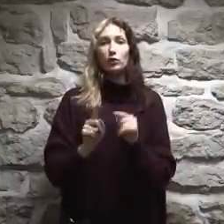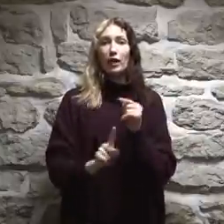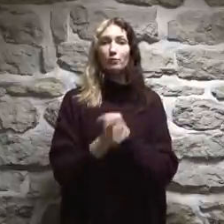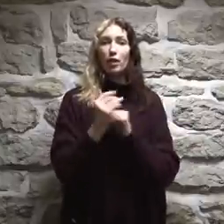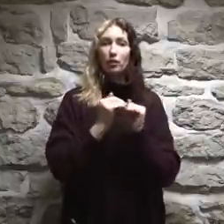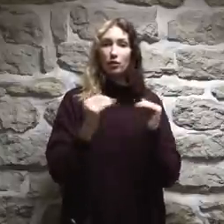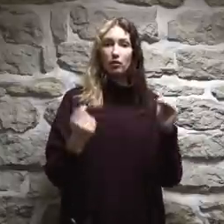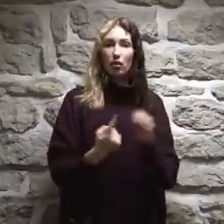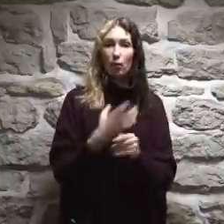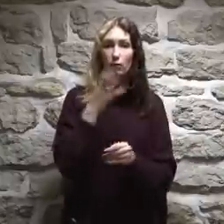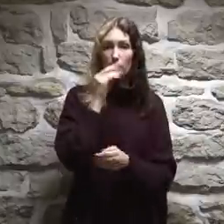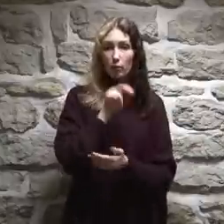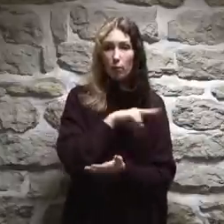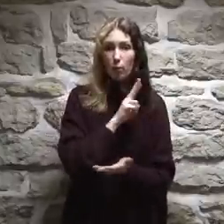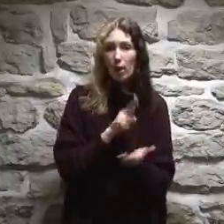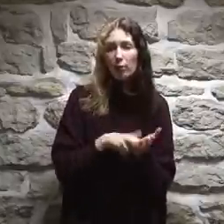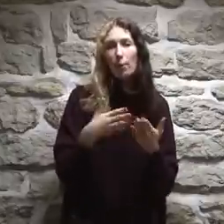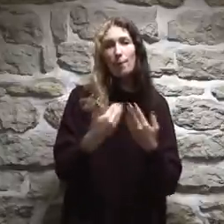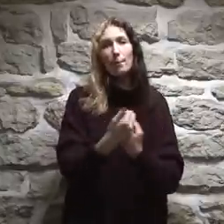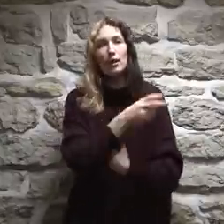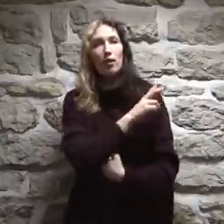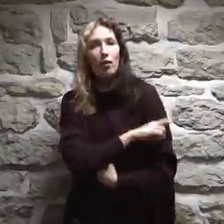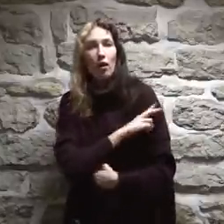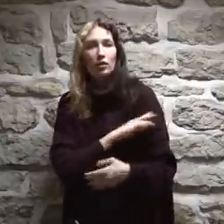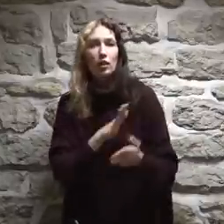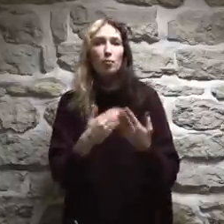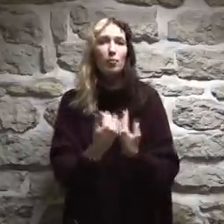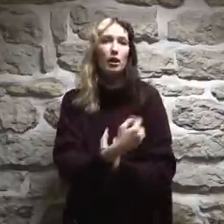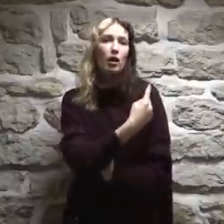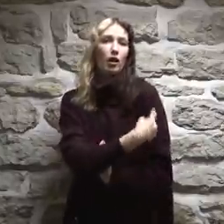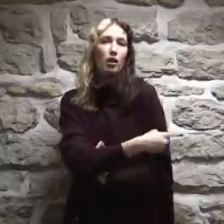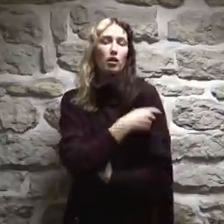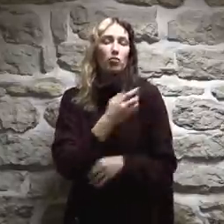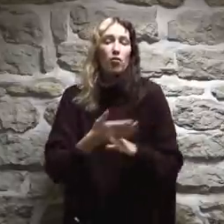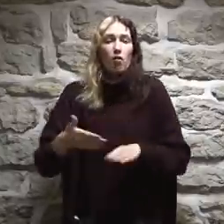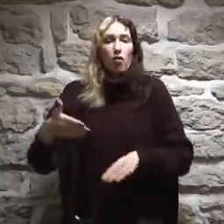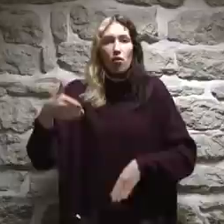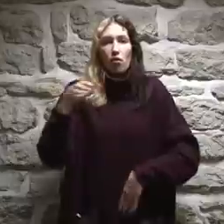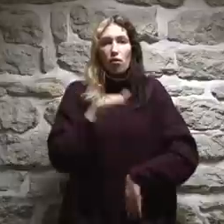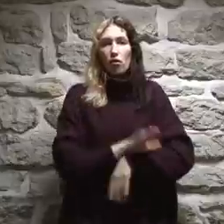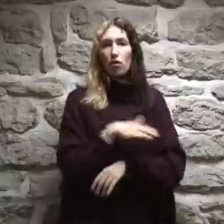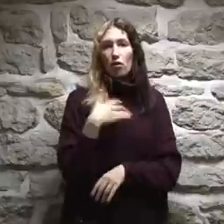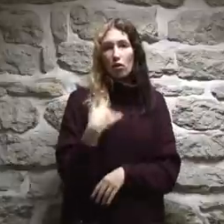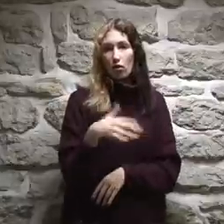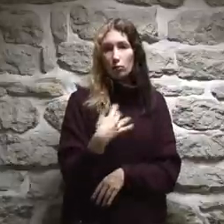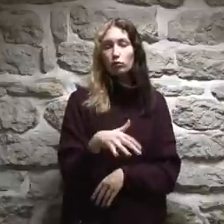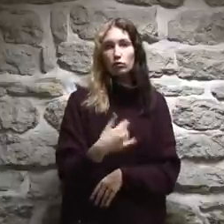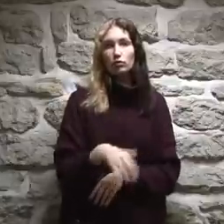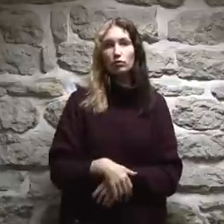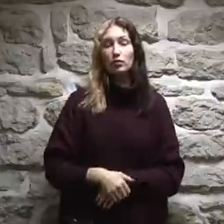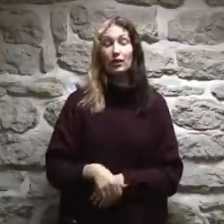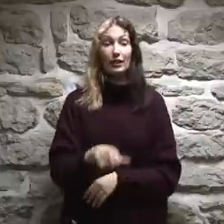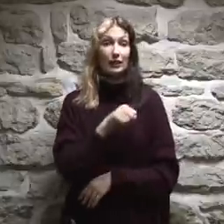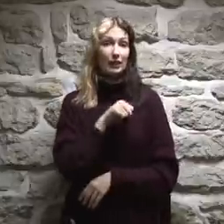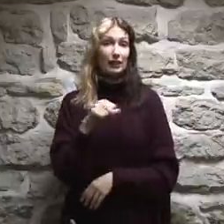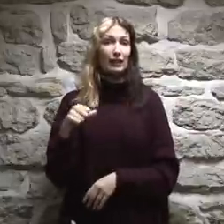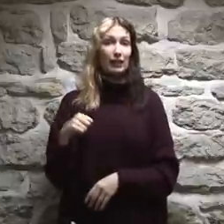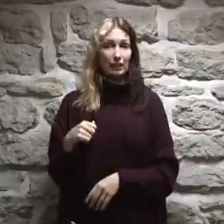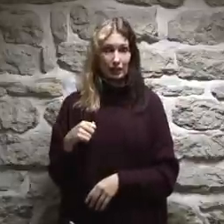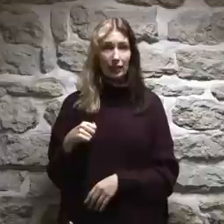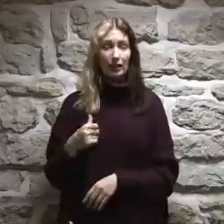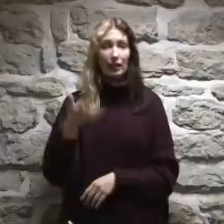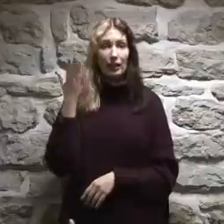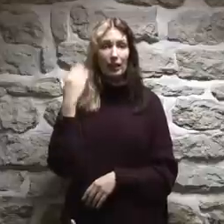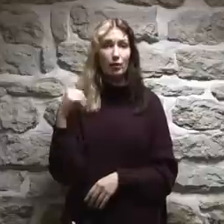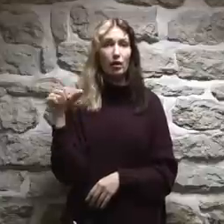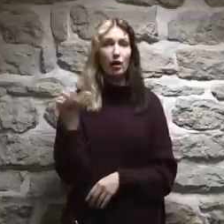esmatasandil, just perearstide, pereõdede suur koormus ja teised haiged ei pääse löögile. Ma olin ise abis